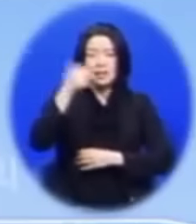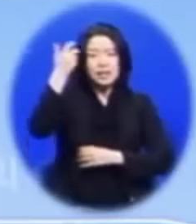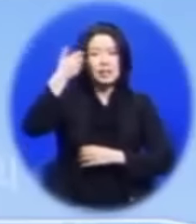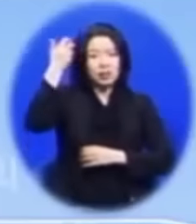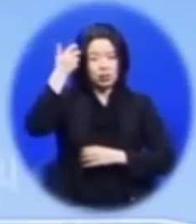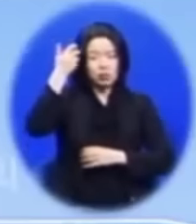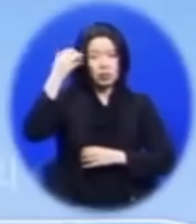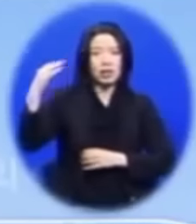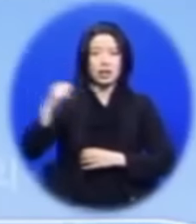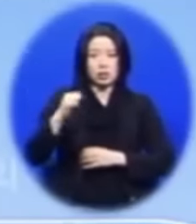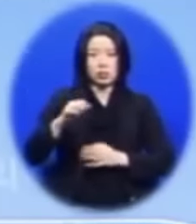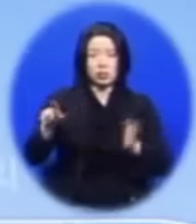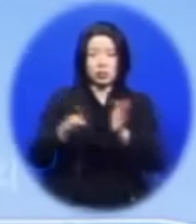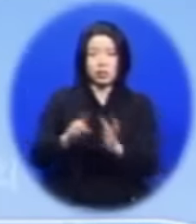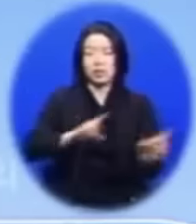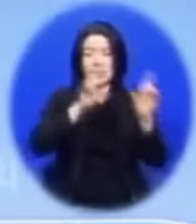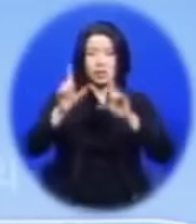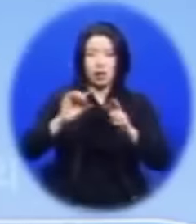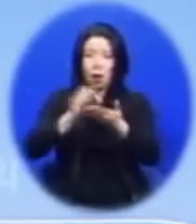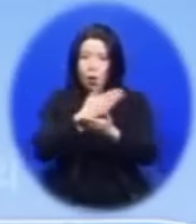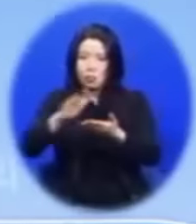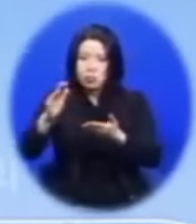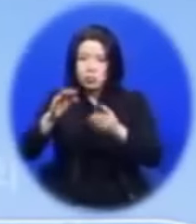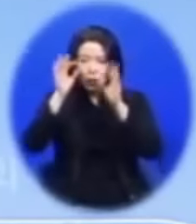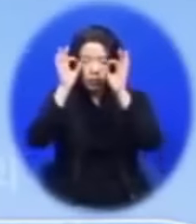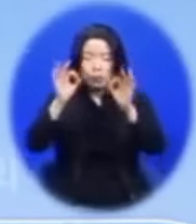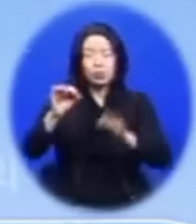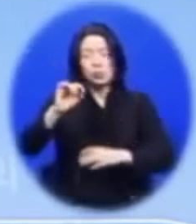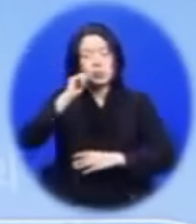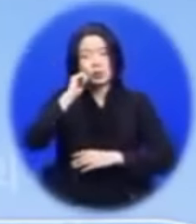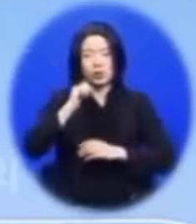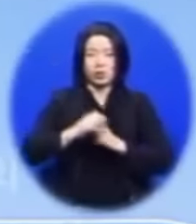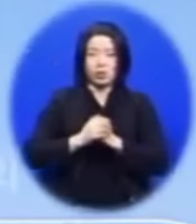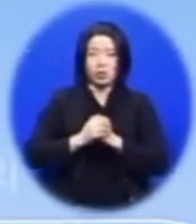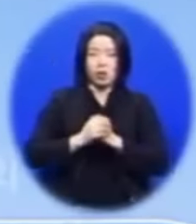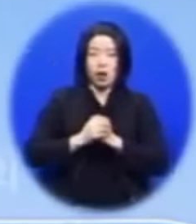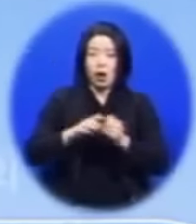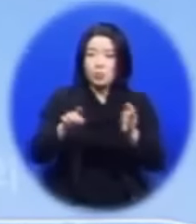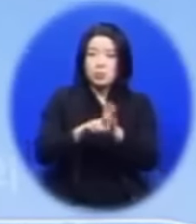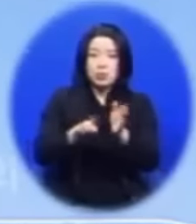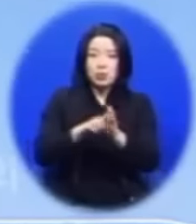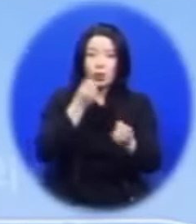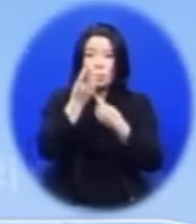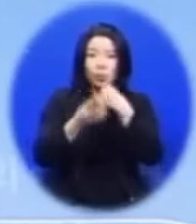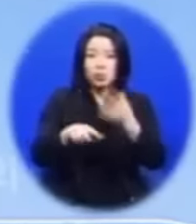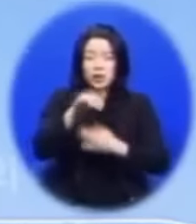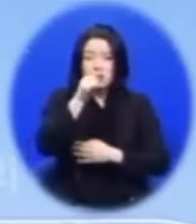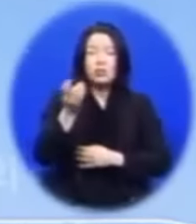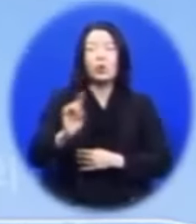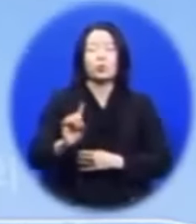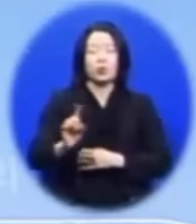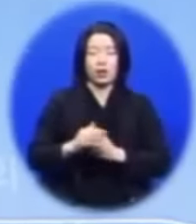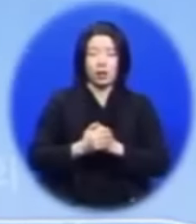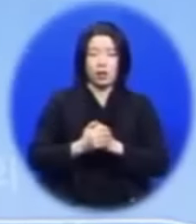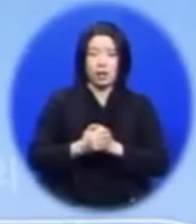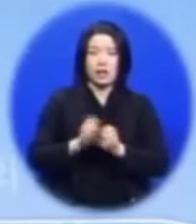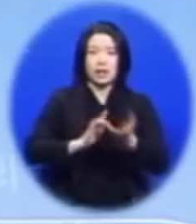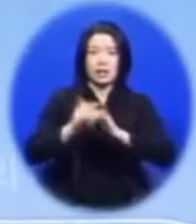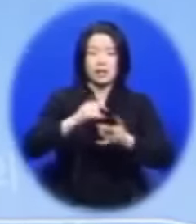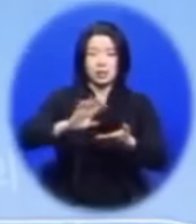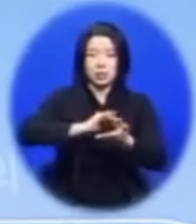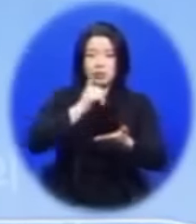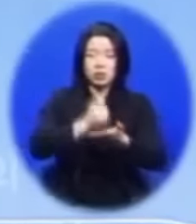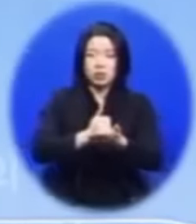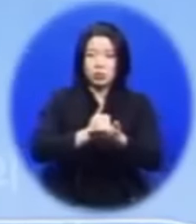그리스도예수 사람들을 분별도 못 해요 다 믿는 다니까 아 믿는데 어떻게해 믿 예수님이 그리스도인 걸 믿으 다